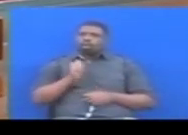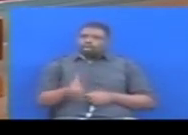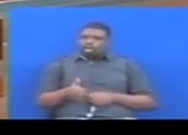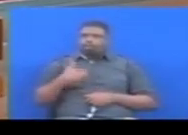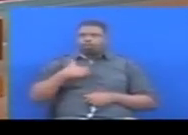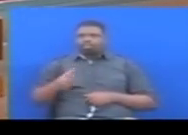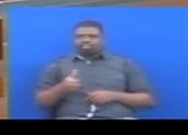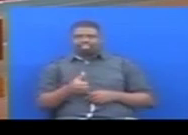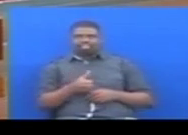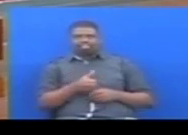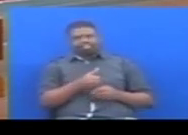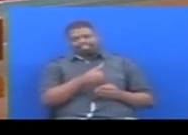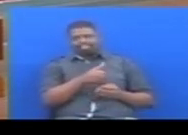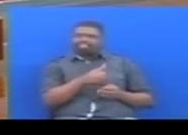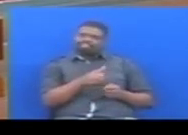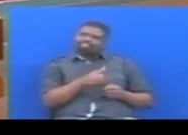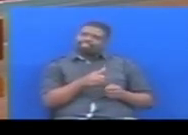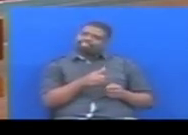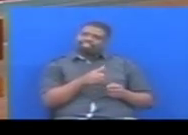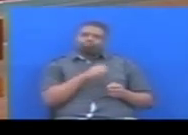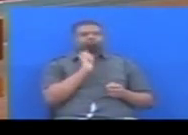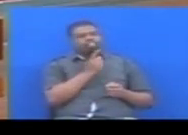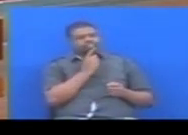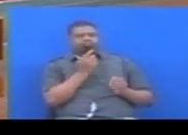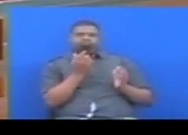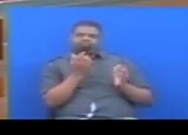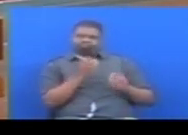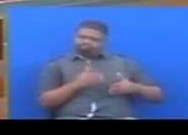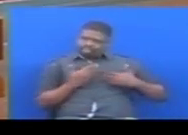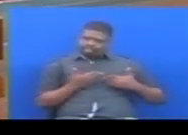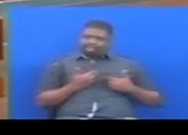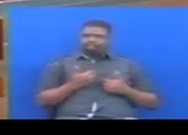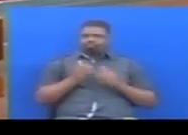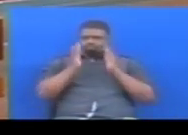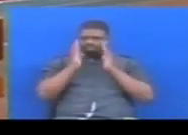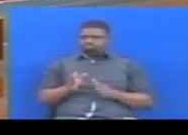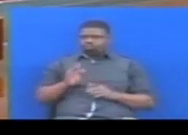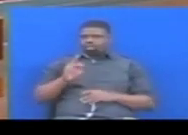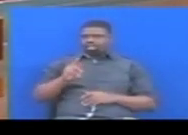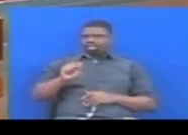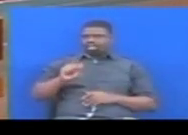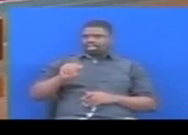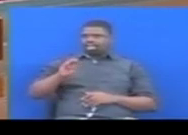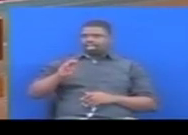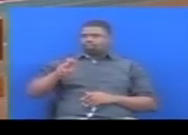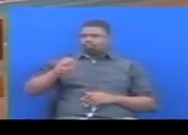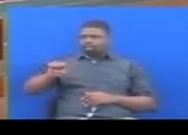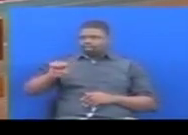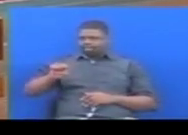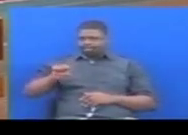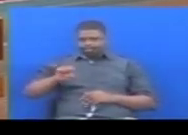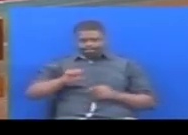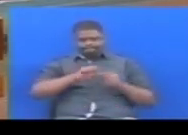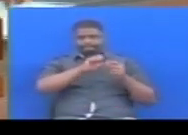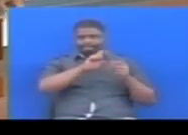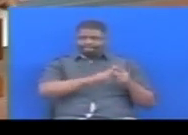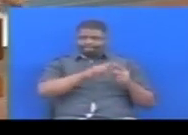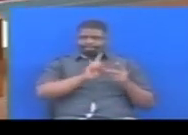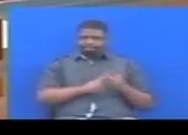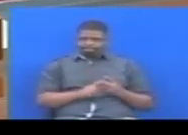Naomba kujibu swali la Mheshimiwa Zito Ruaga Kabwe, mbunge wa Kigoma mjini, lenye kipengele A na B kama